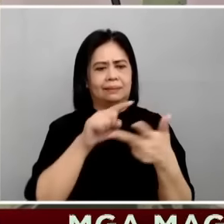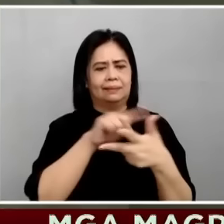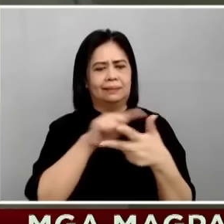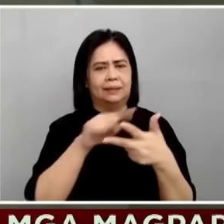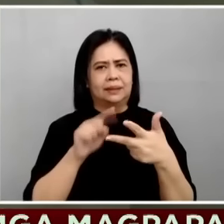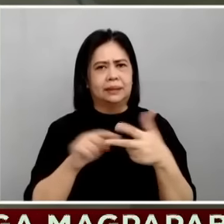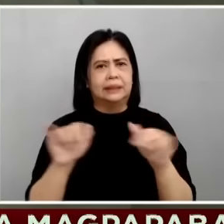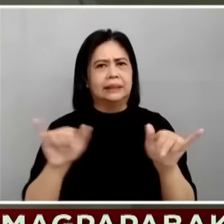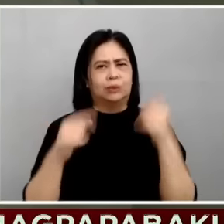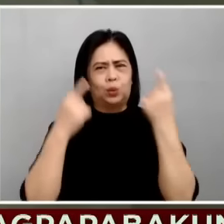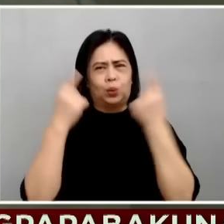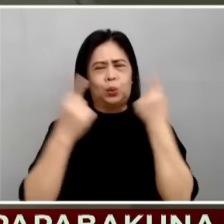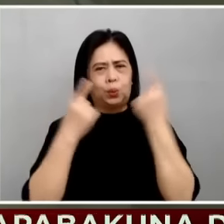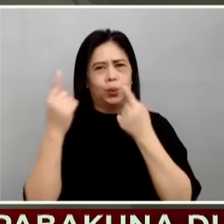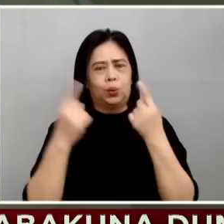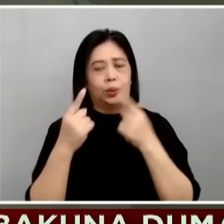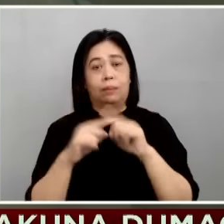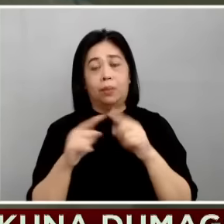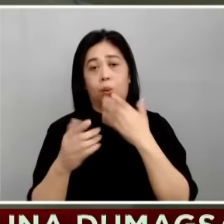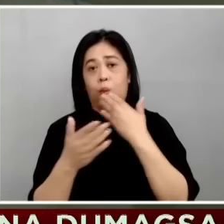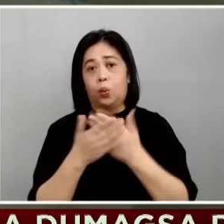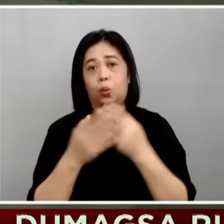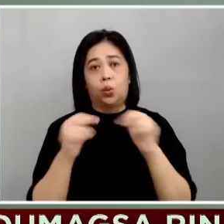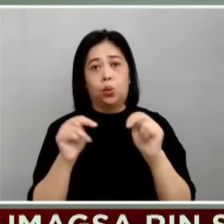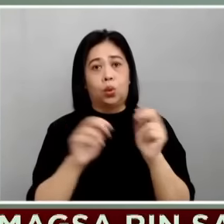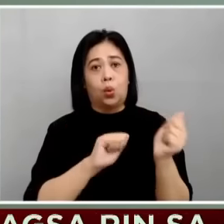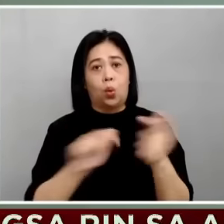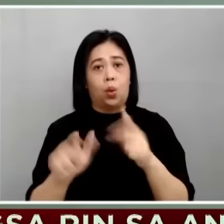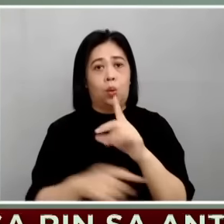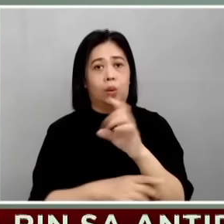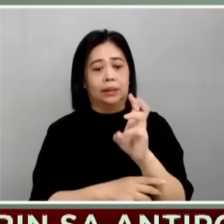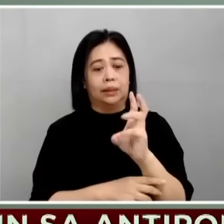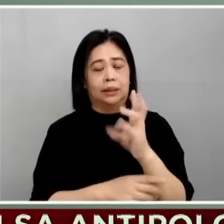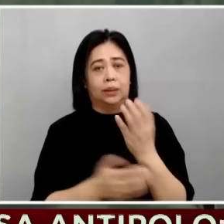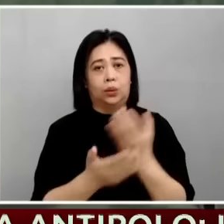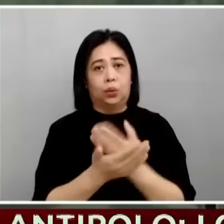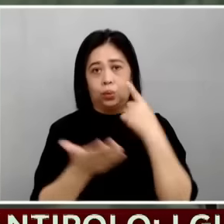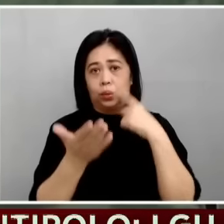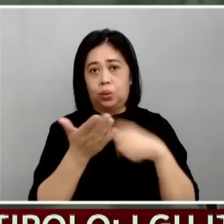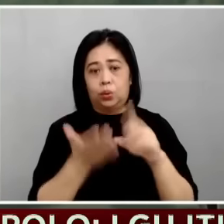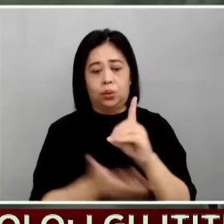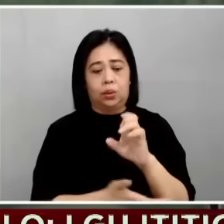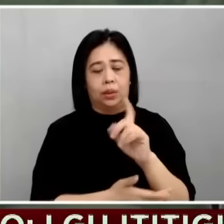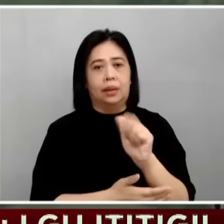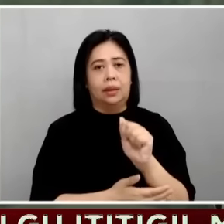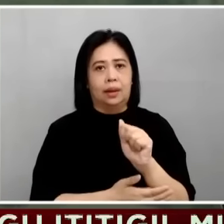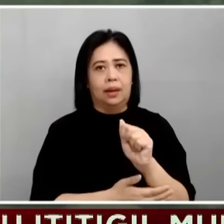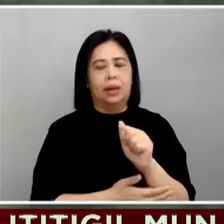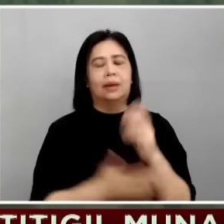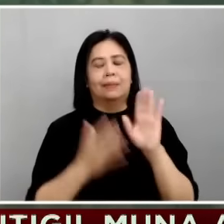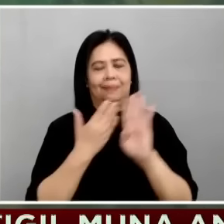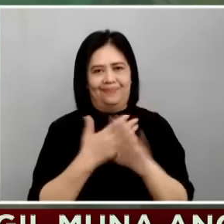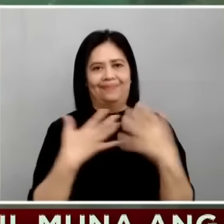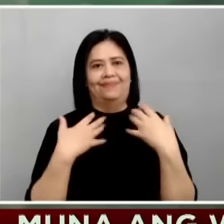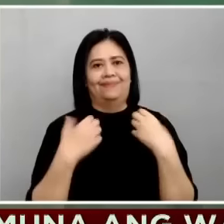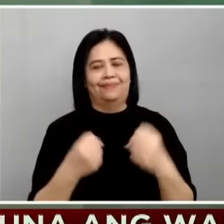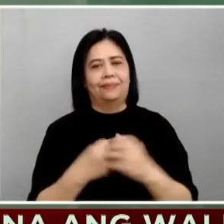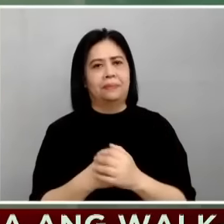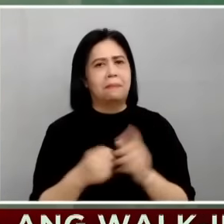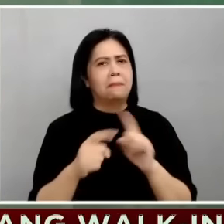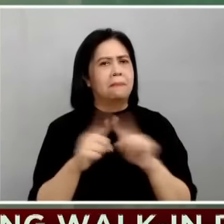of concern. Ang magandang balita, lahat ng 116 na bagong detect na Delta variant, mga gumaling na. Pero